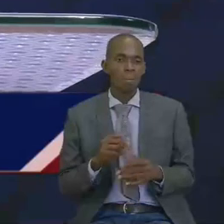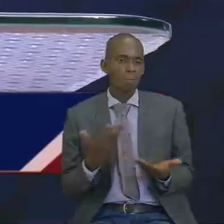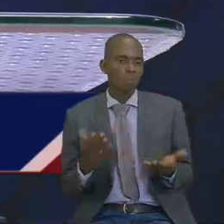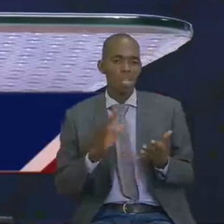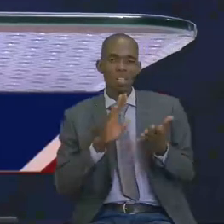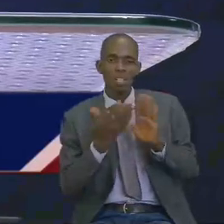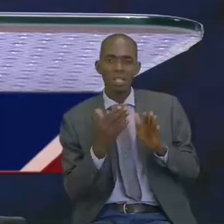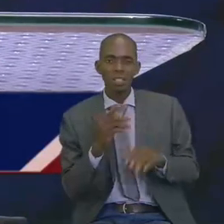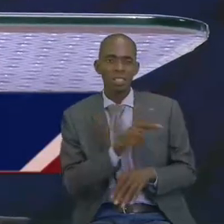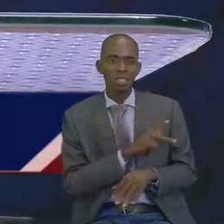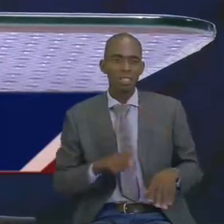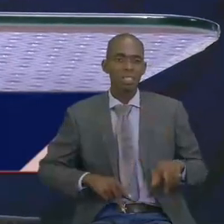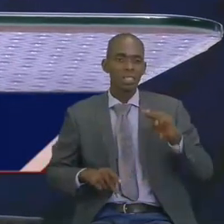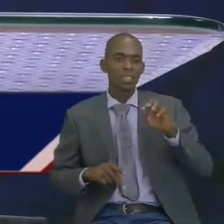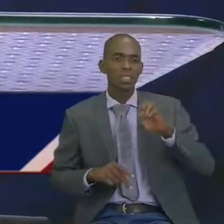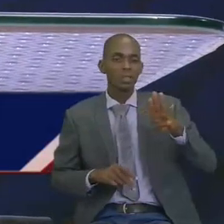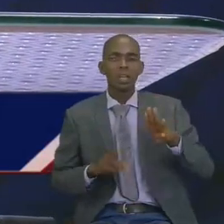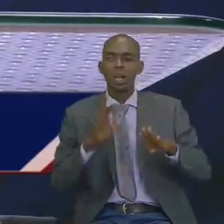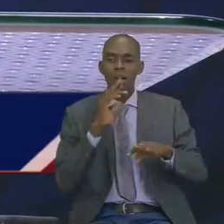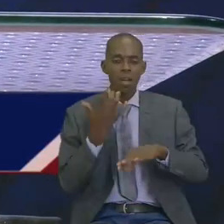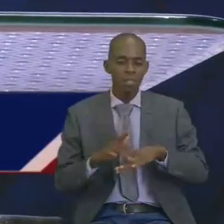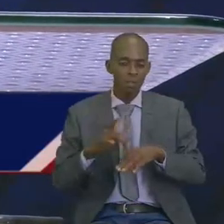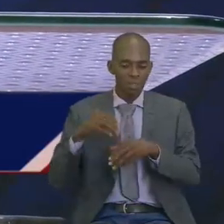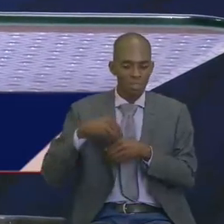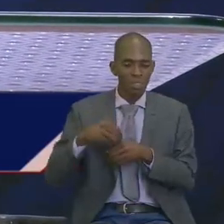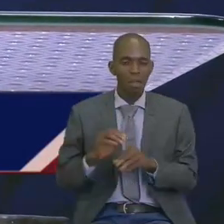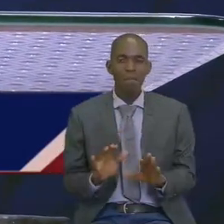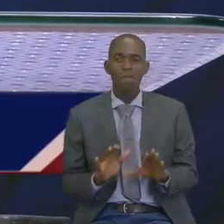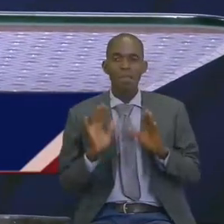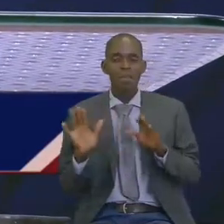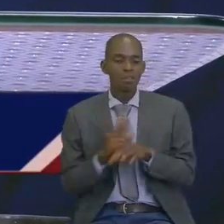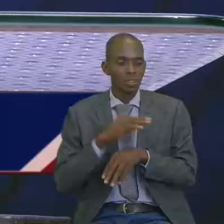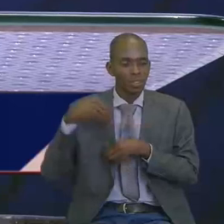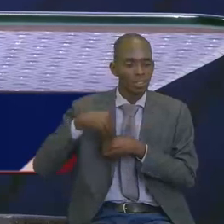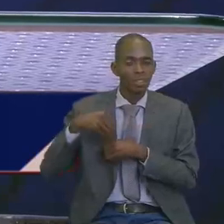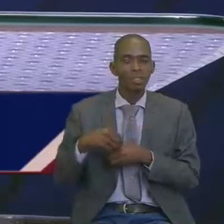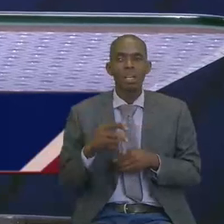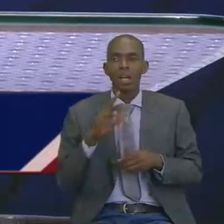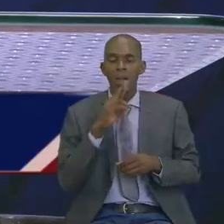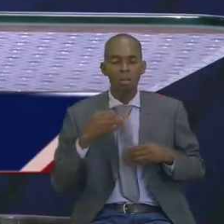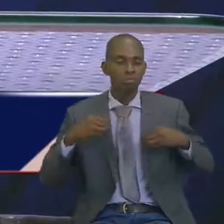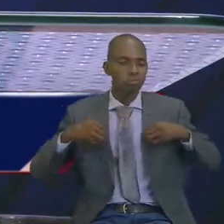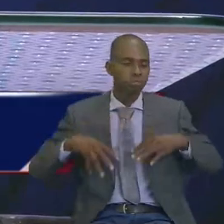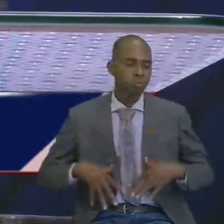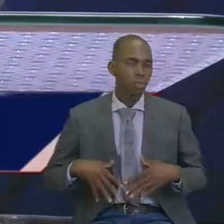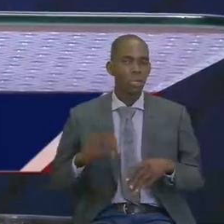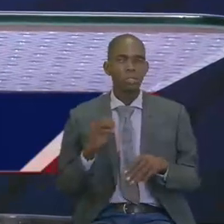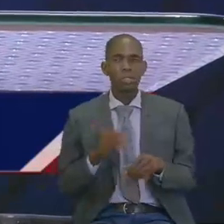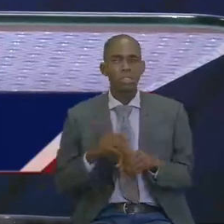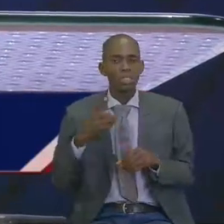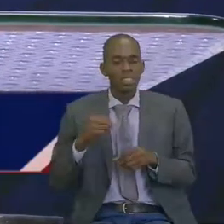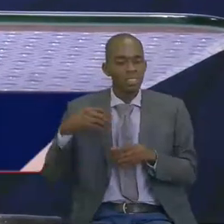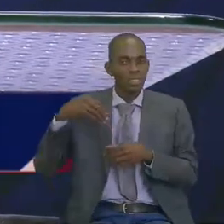comme Nebuchadnezzar, les despots là sont vides au-dedans, ils sont